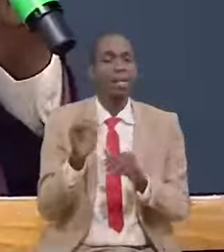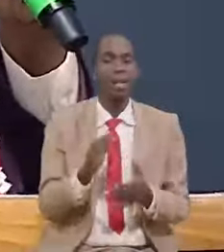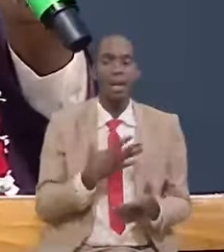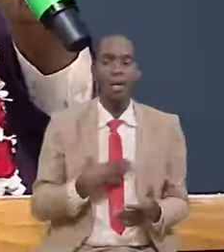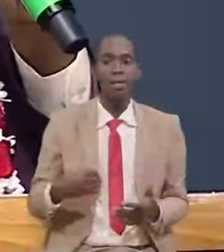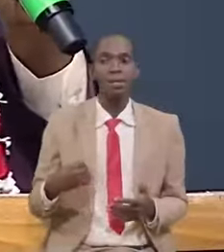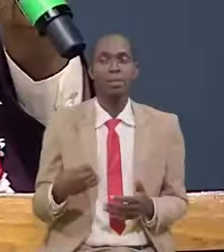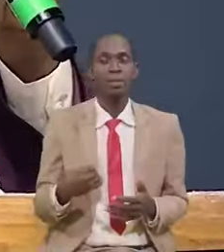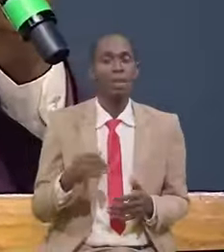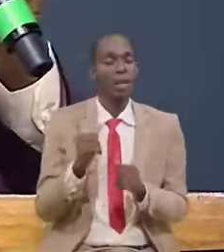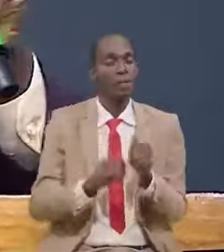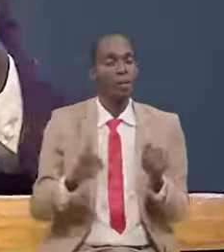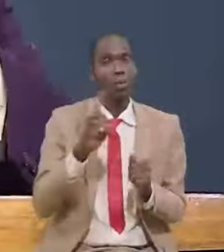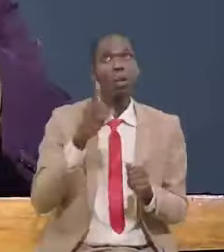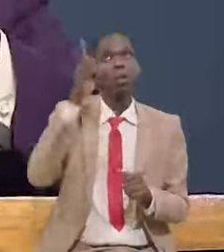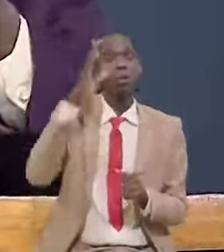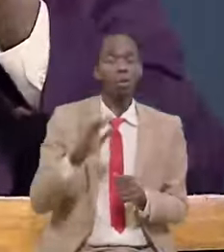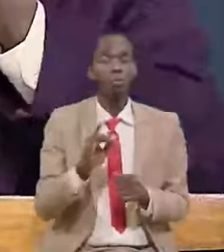Là où Dieu est présent,